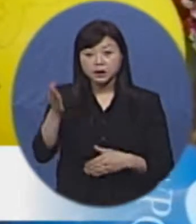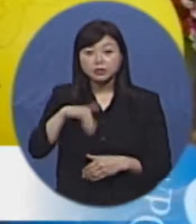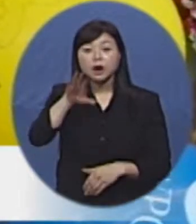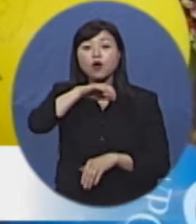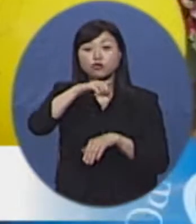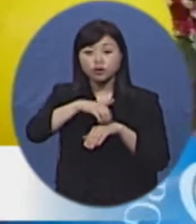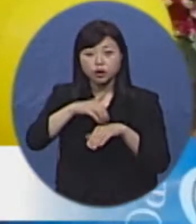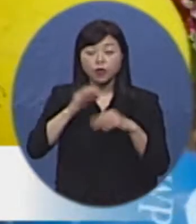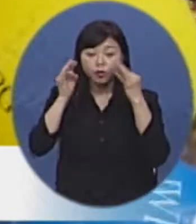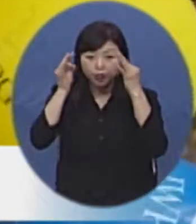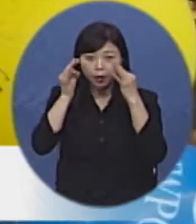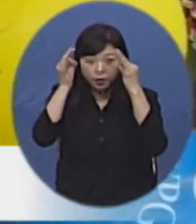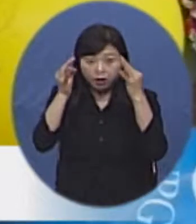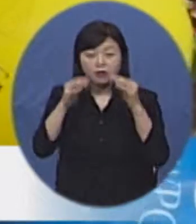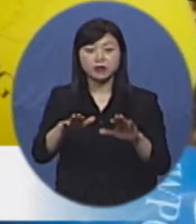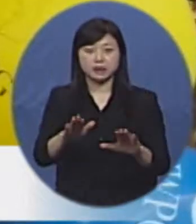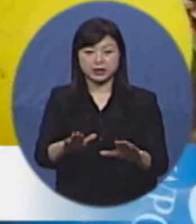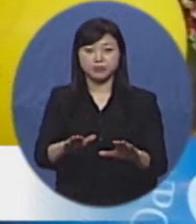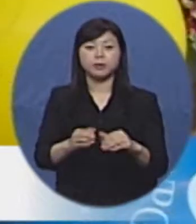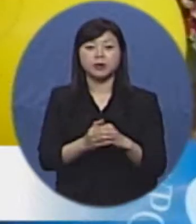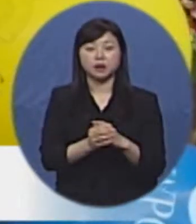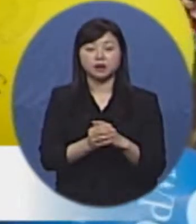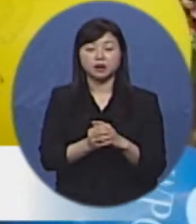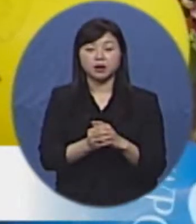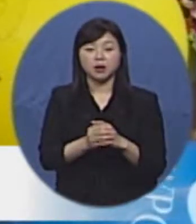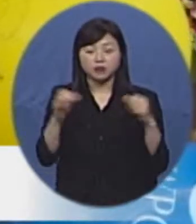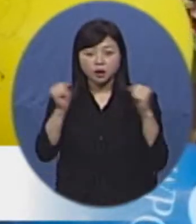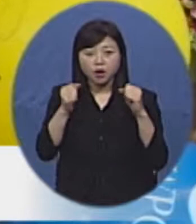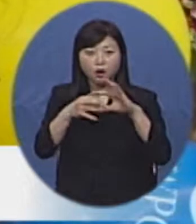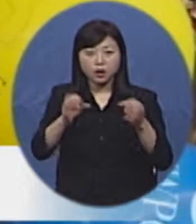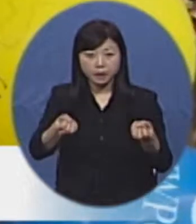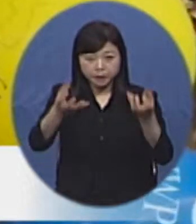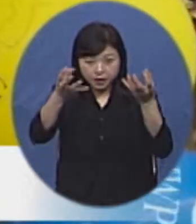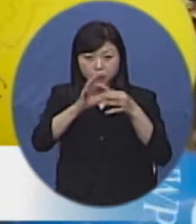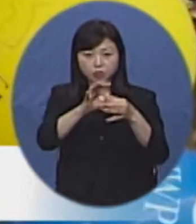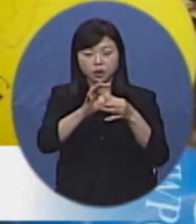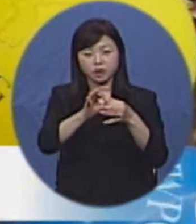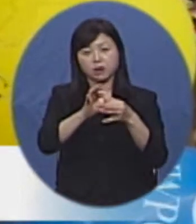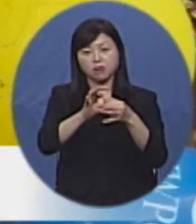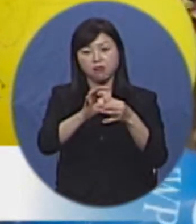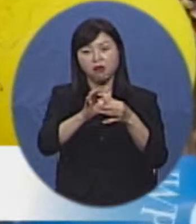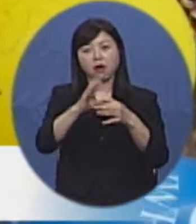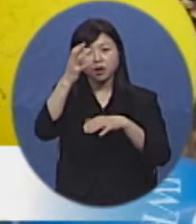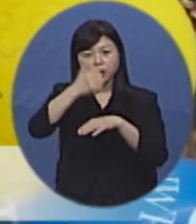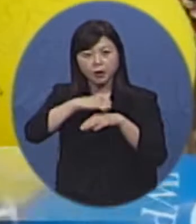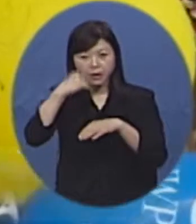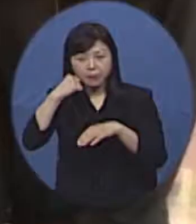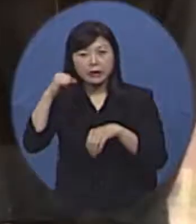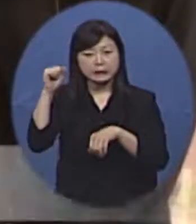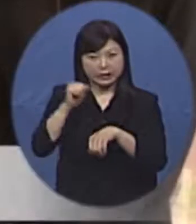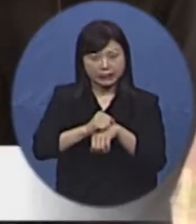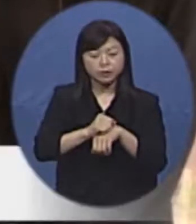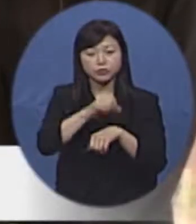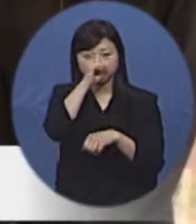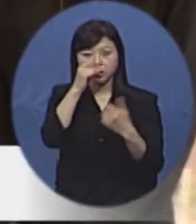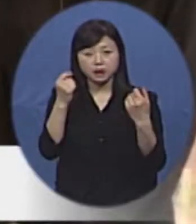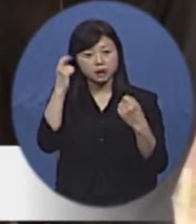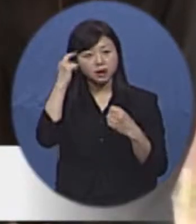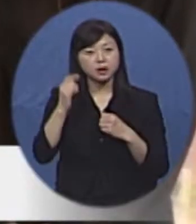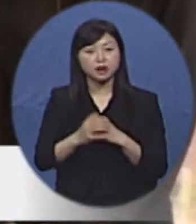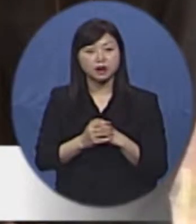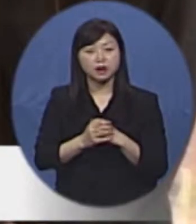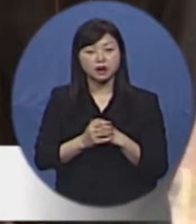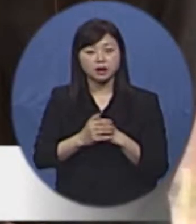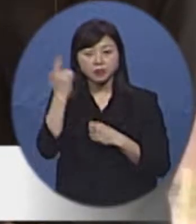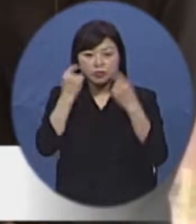했던 것들이 정말 이번 올림픽을 통해서 결실이 맺어졌으면 좋겠다는 생각이 들고요. 앞으로도 부상